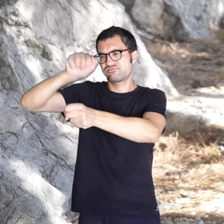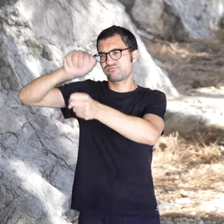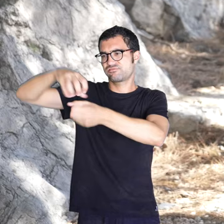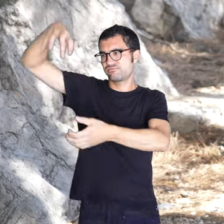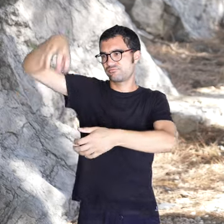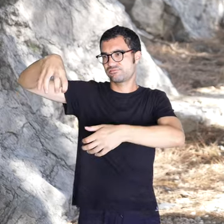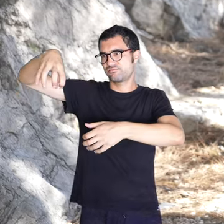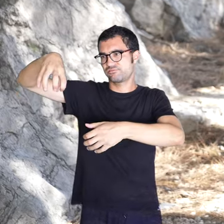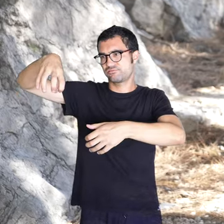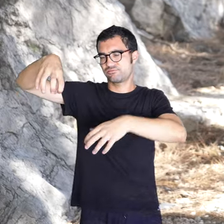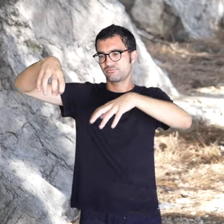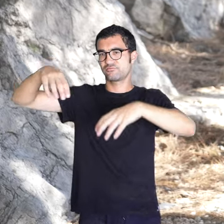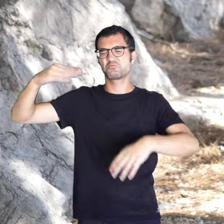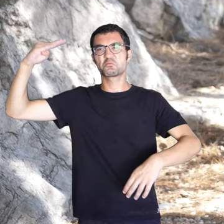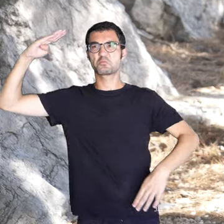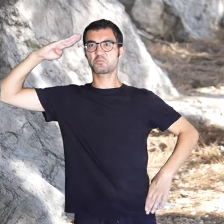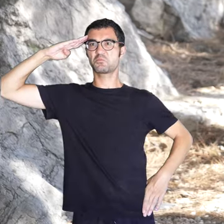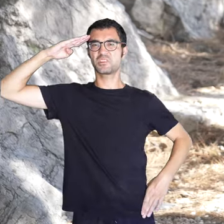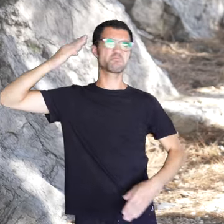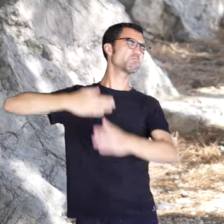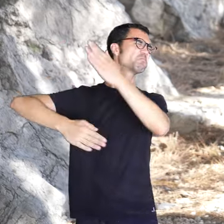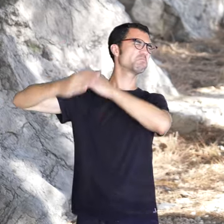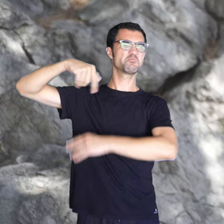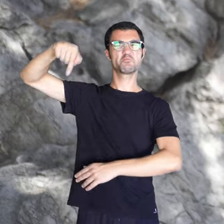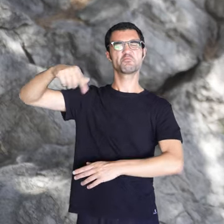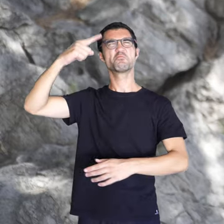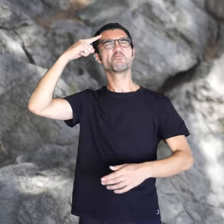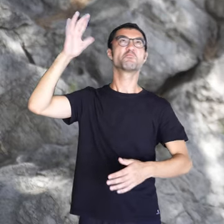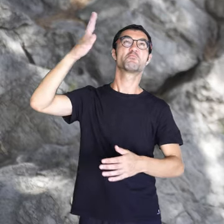també, no sé si era mitja fàbrica militar, no me'n recordo molt bé.